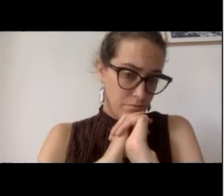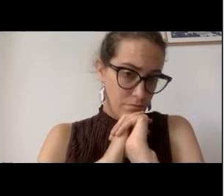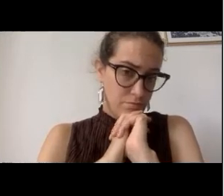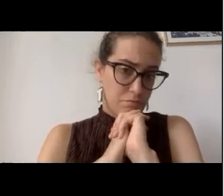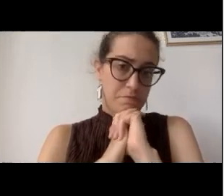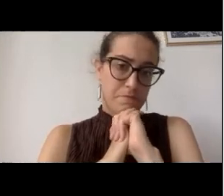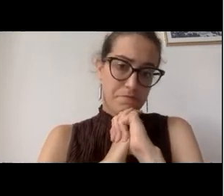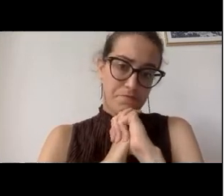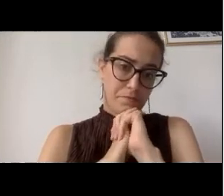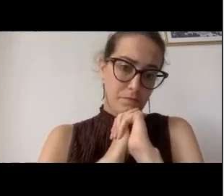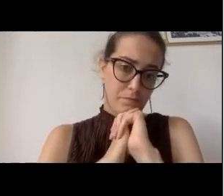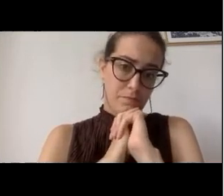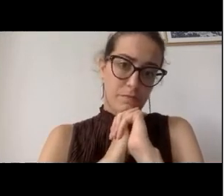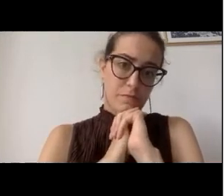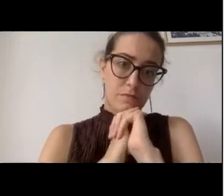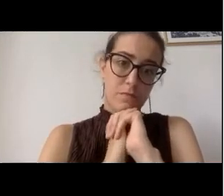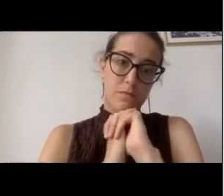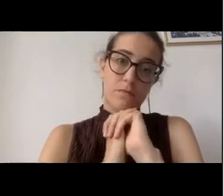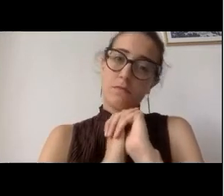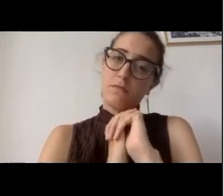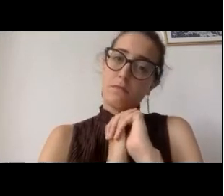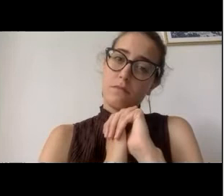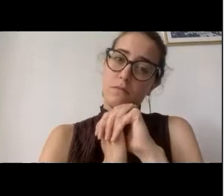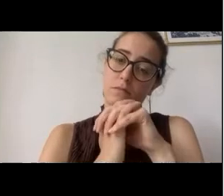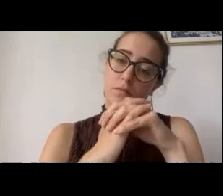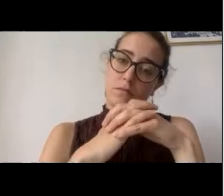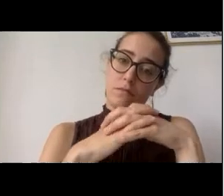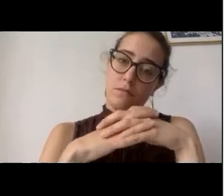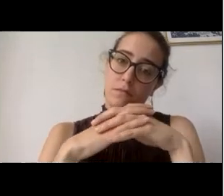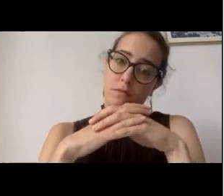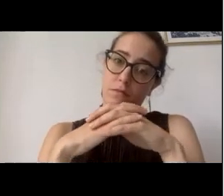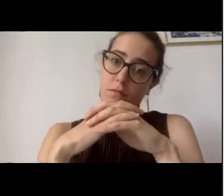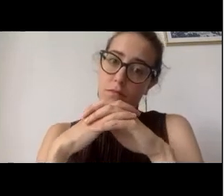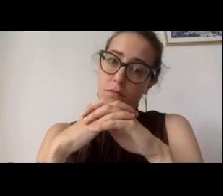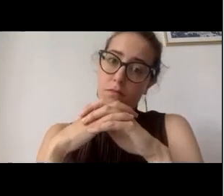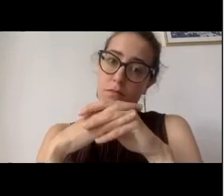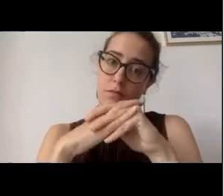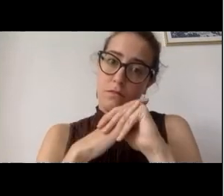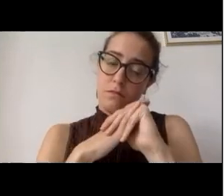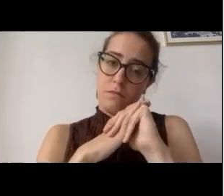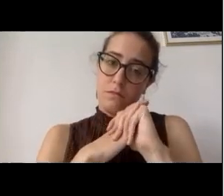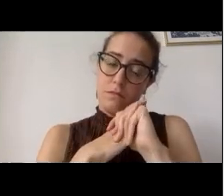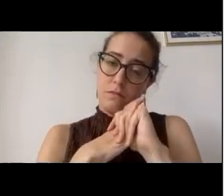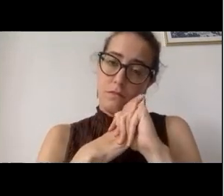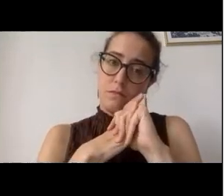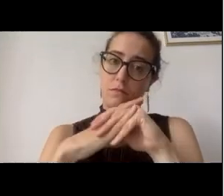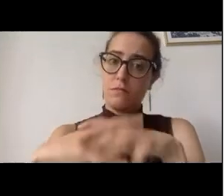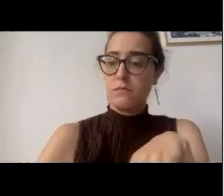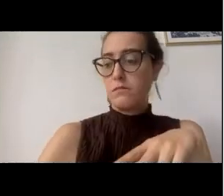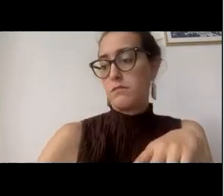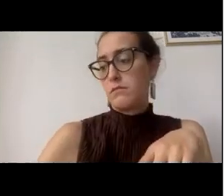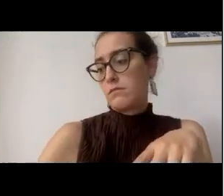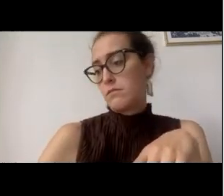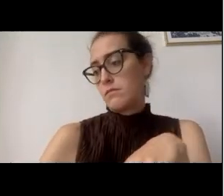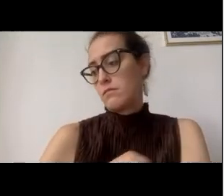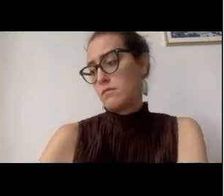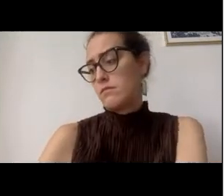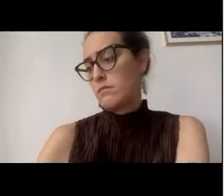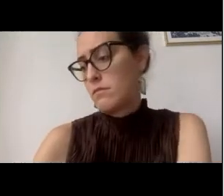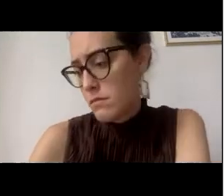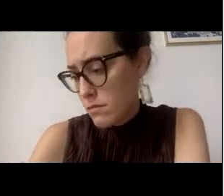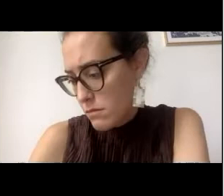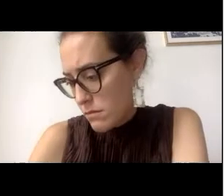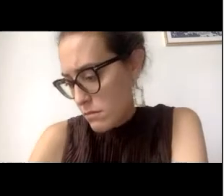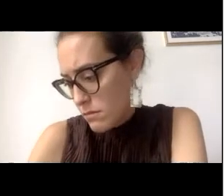di fattibilità per cui analizzeremo la potenza fotovoltaica installabile sul quartiere di città studi che è il quartiere